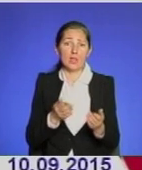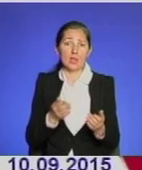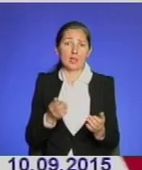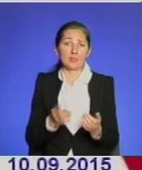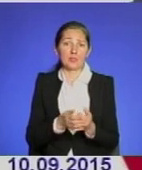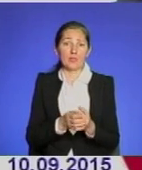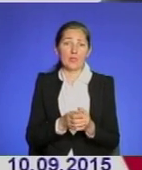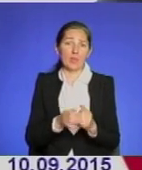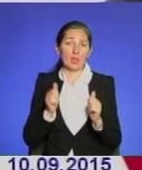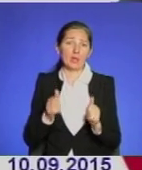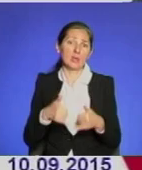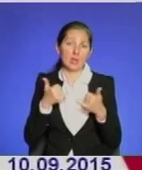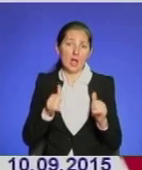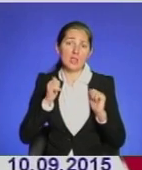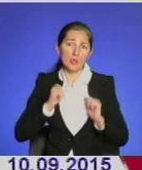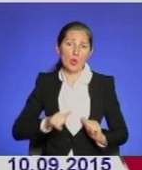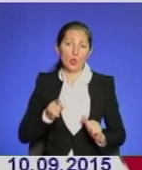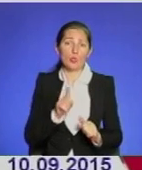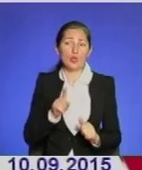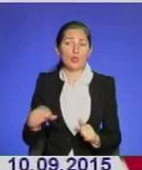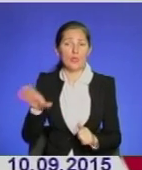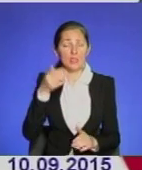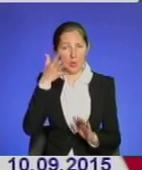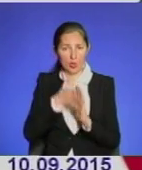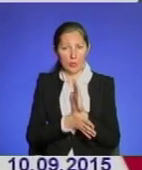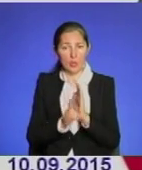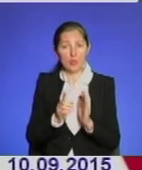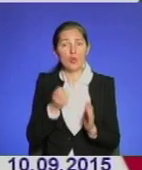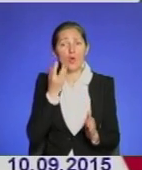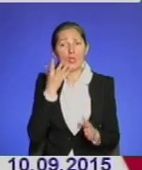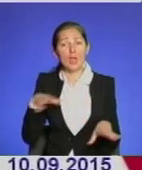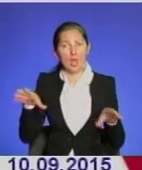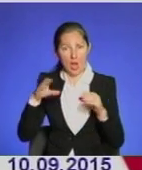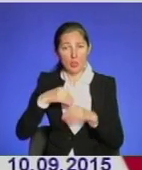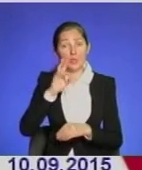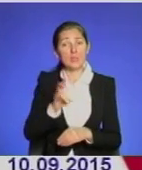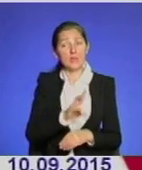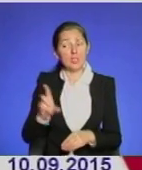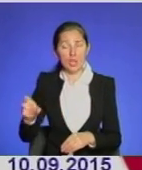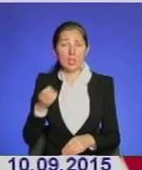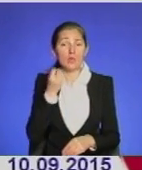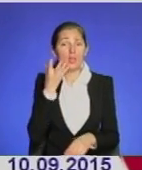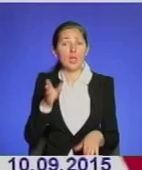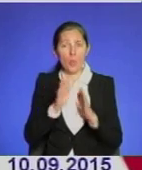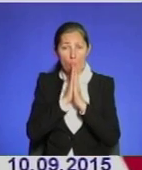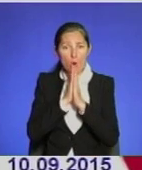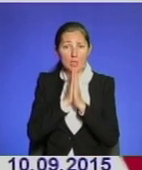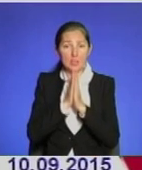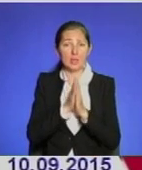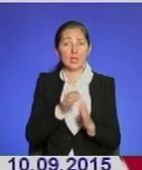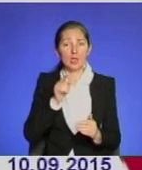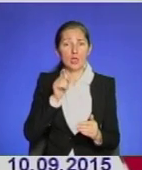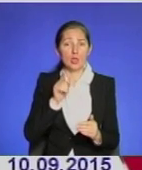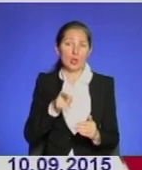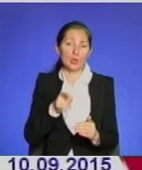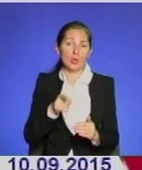запорукою, спокою, тому що всі розуміють, що якщо з ними священик, що він молиться за них, то їм, вірять наші воїни,